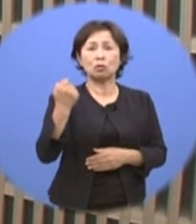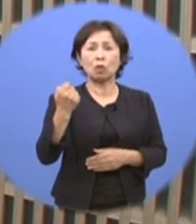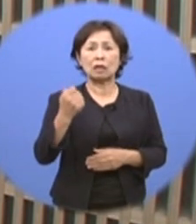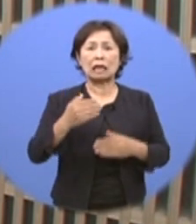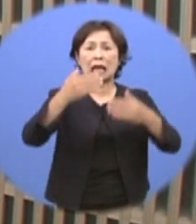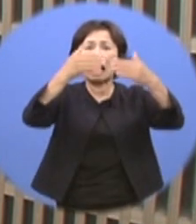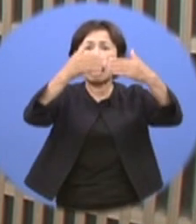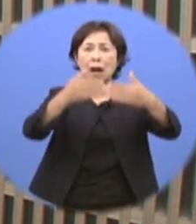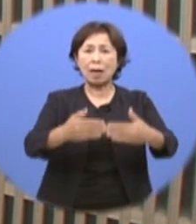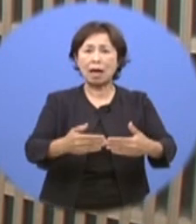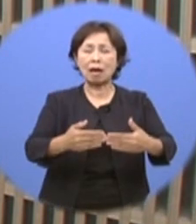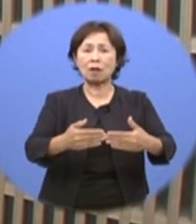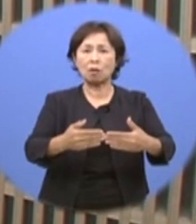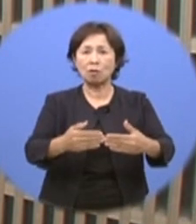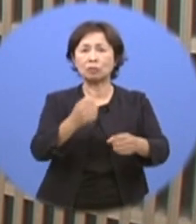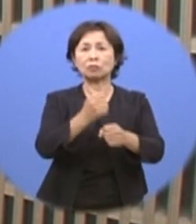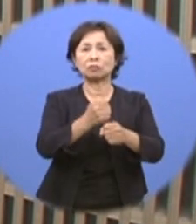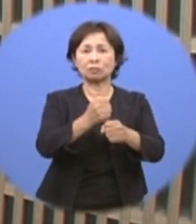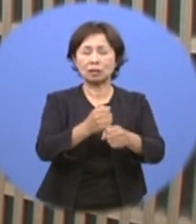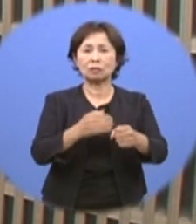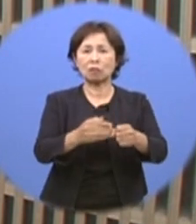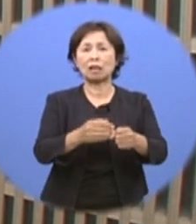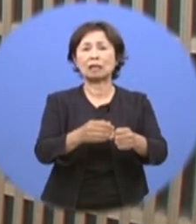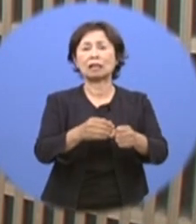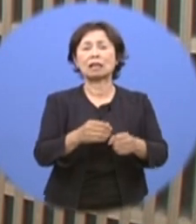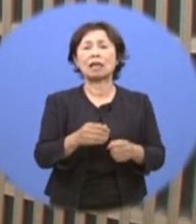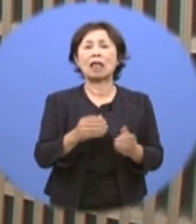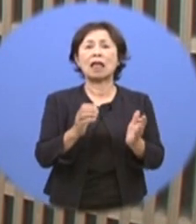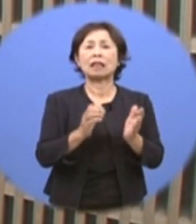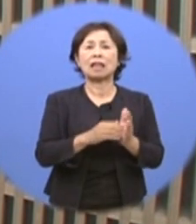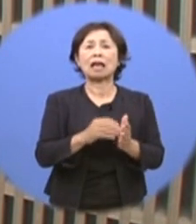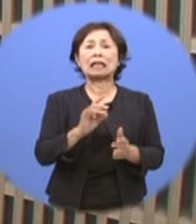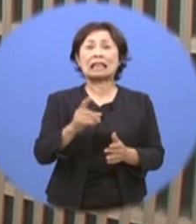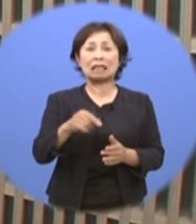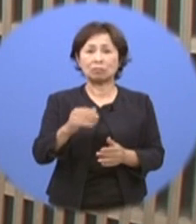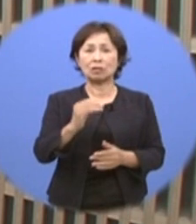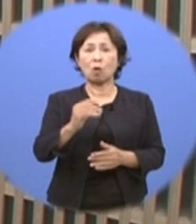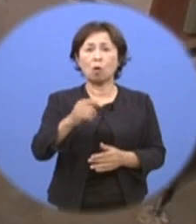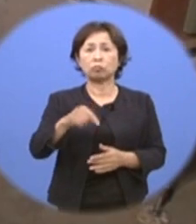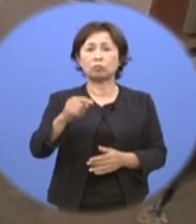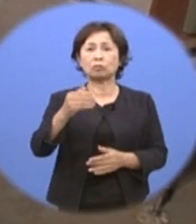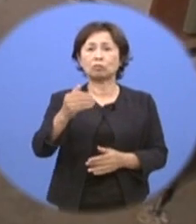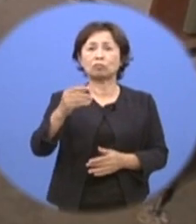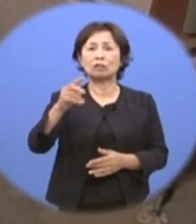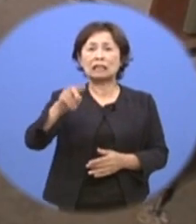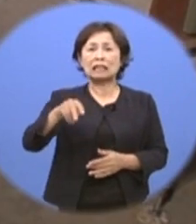その壁を支える鉄筋コンクリートの基礎などで、補強を行っております。